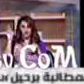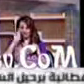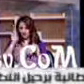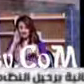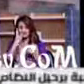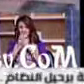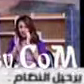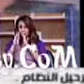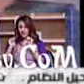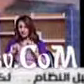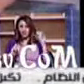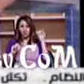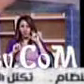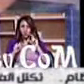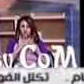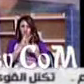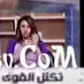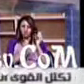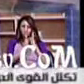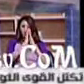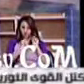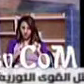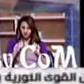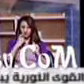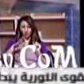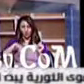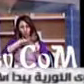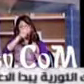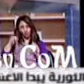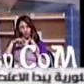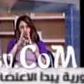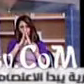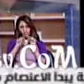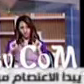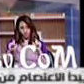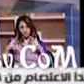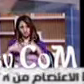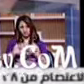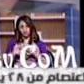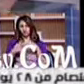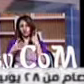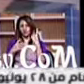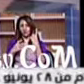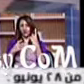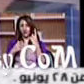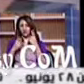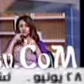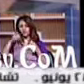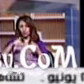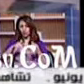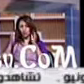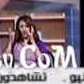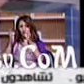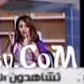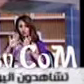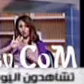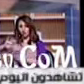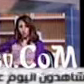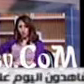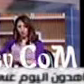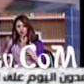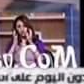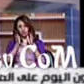فوق كان منظر مهيب الحقيقه كل هذا الجمع كتله واحده من المصريين شرخت اتقسمت بقينا احنا الجيران حتى